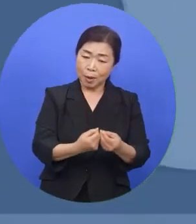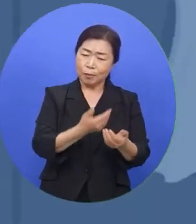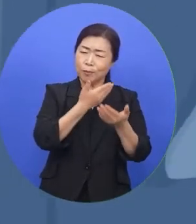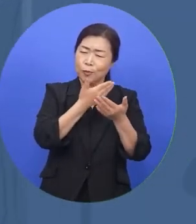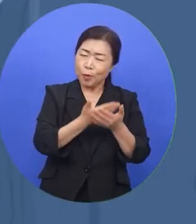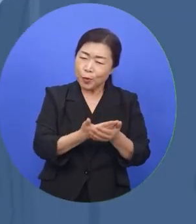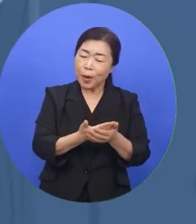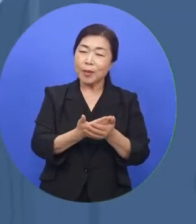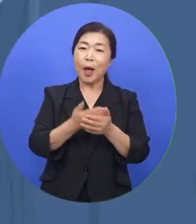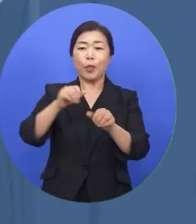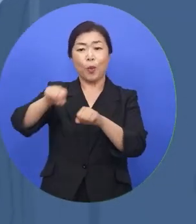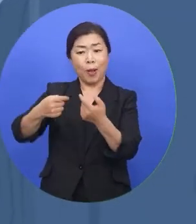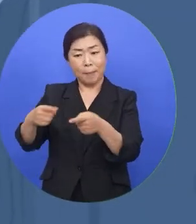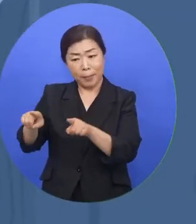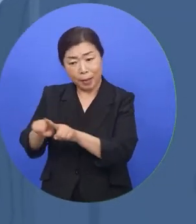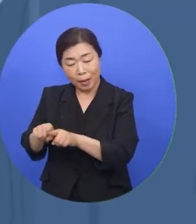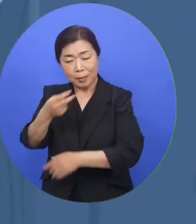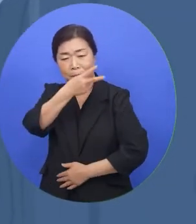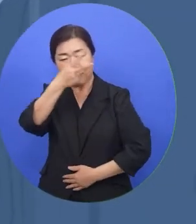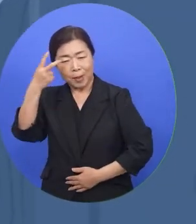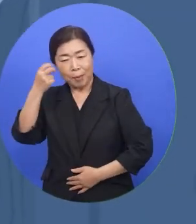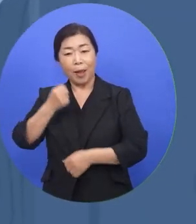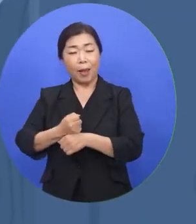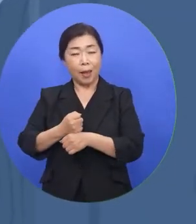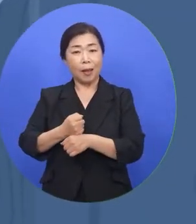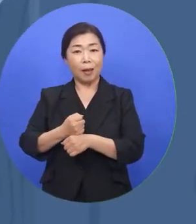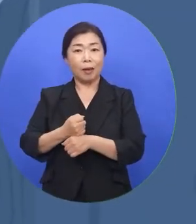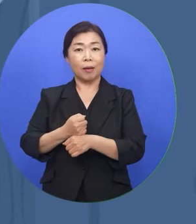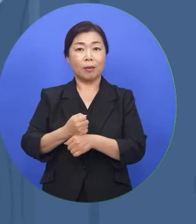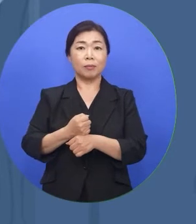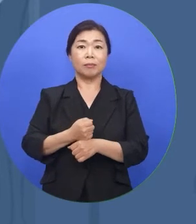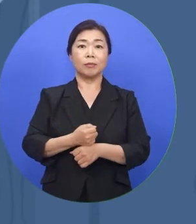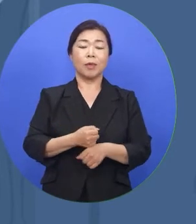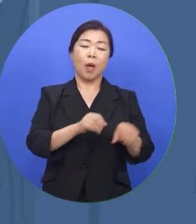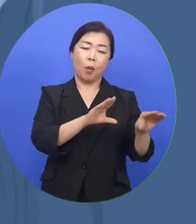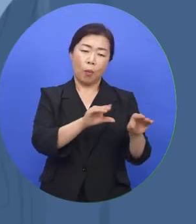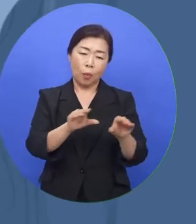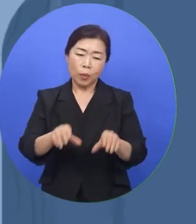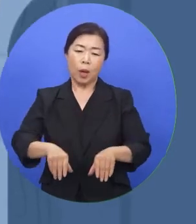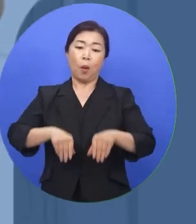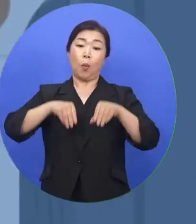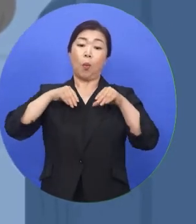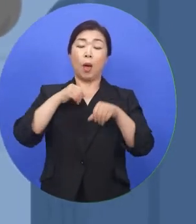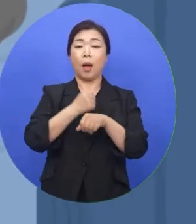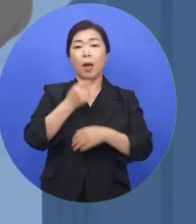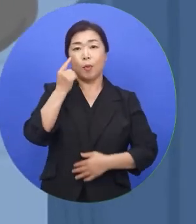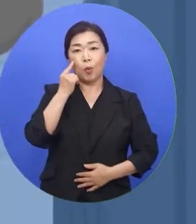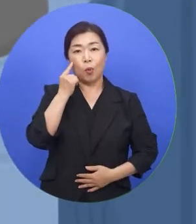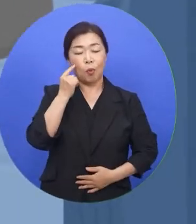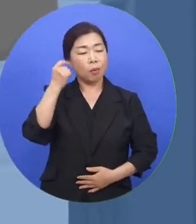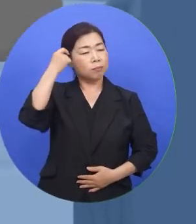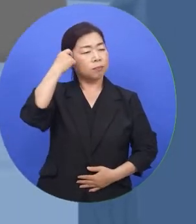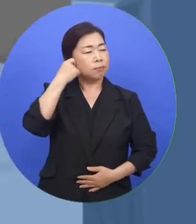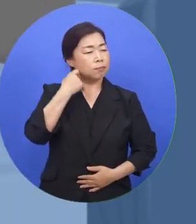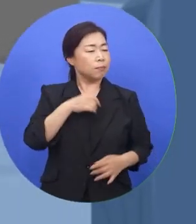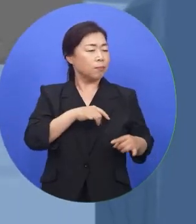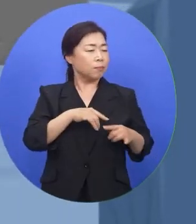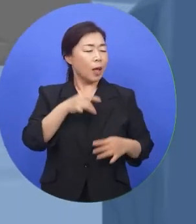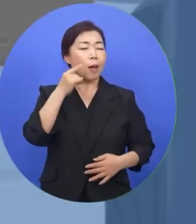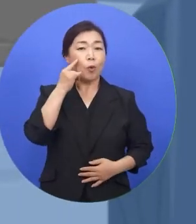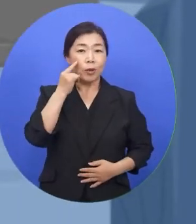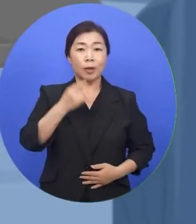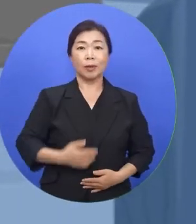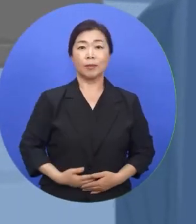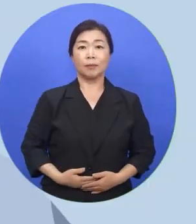들어 소중한 반려동물과 함께 잠자리에 들거나 부드러운 이불을 덮고 촉감을 느끼거나